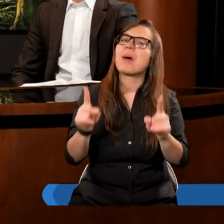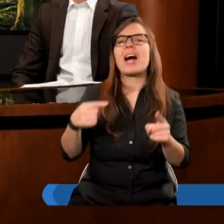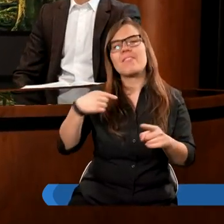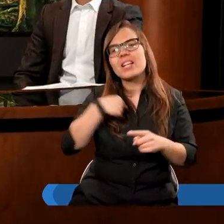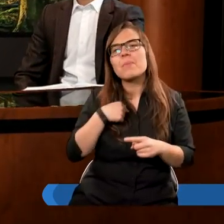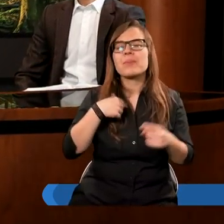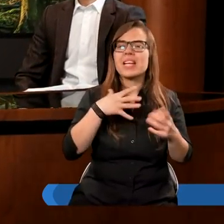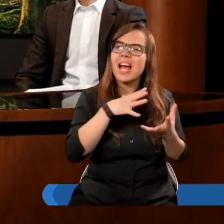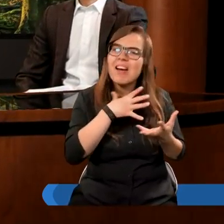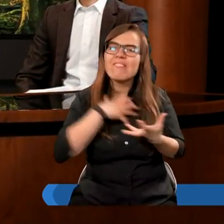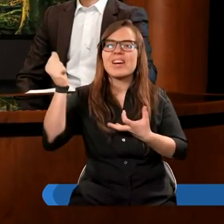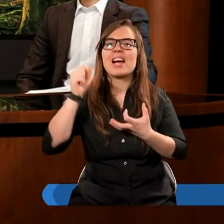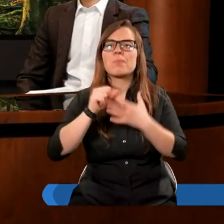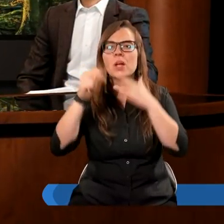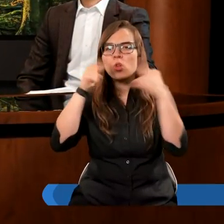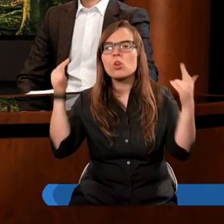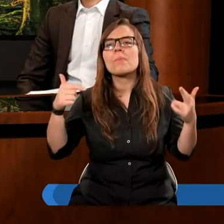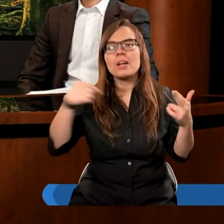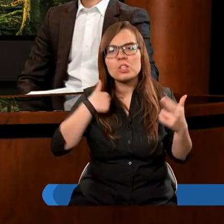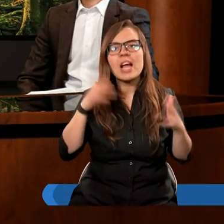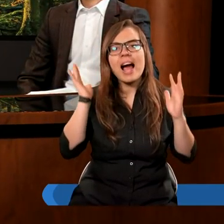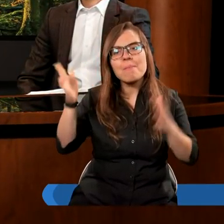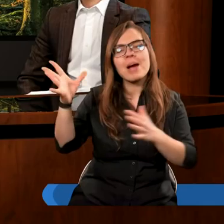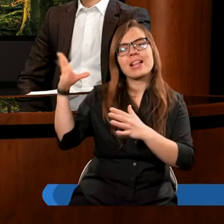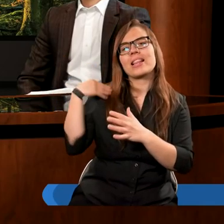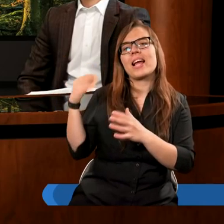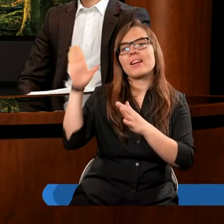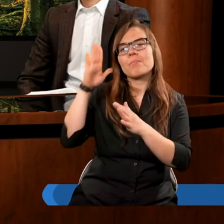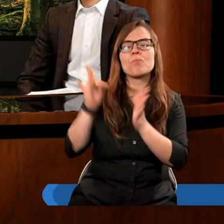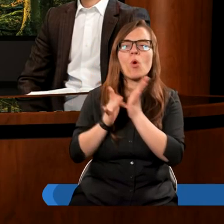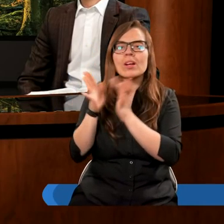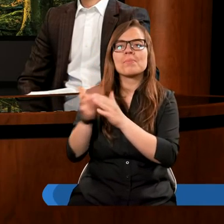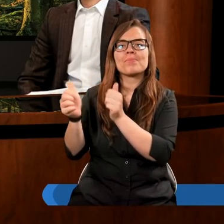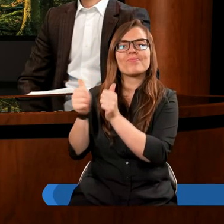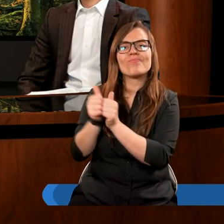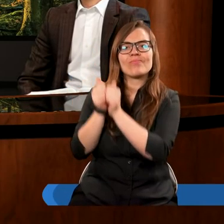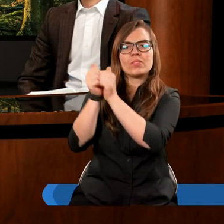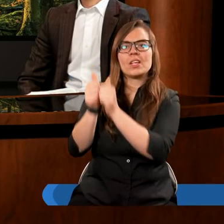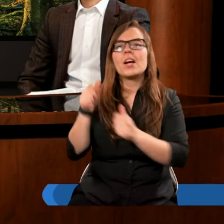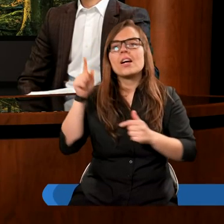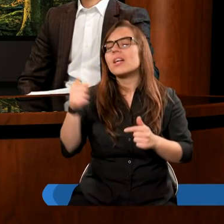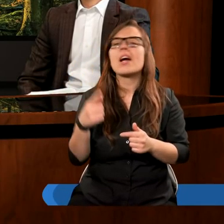zabiera, ja tam będę. Wtedy wszystko się zmienia. Wtedy ten Pan Jezus przestaje być